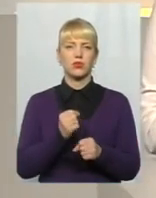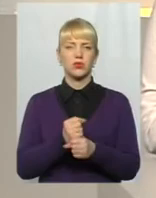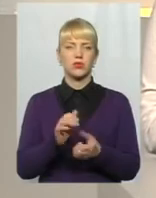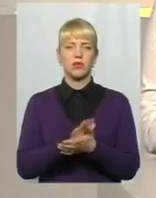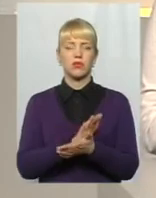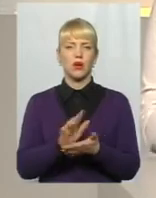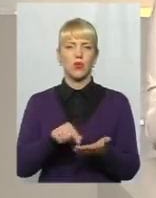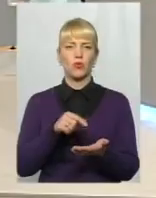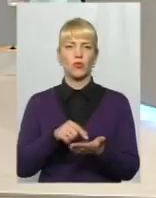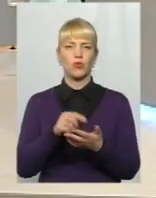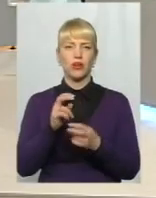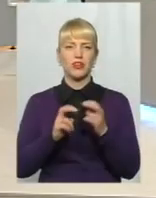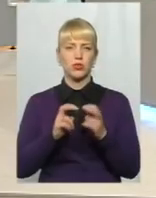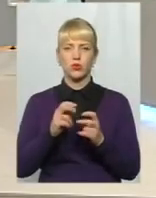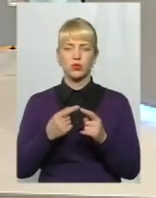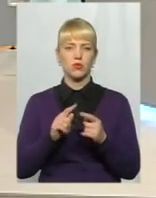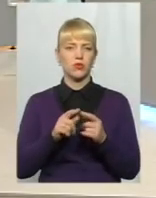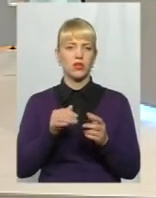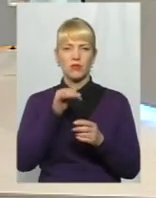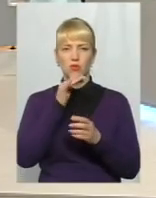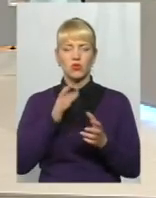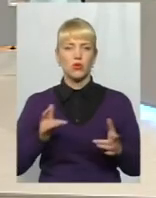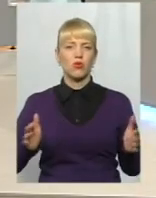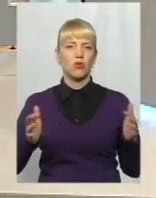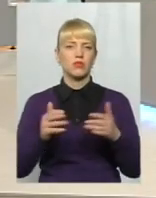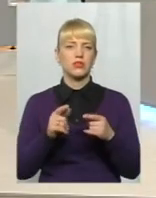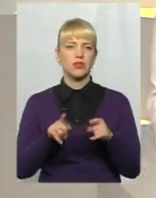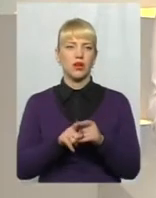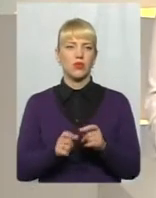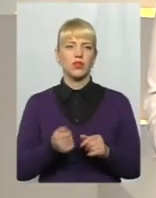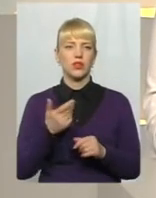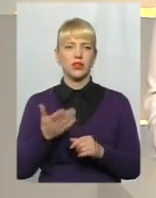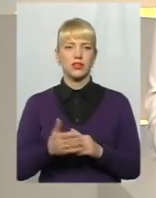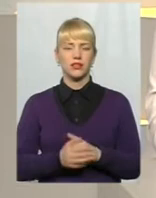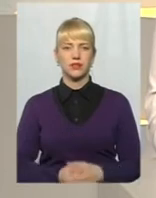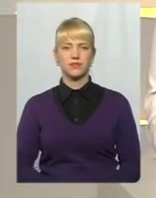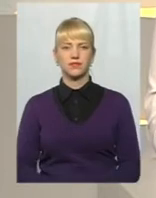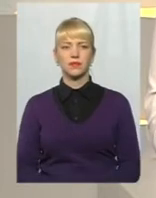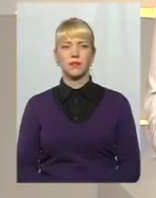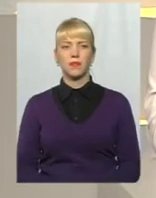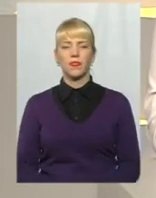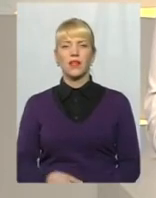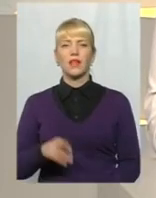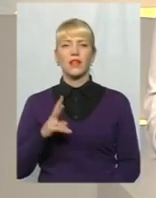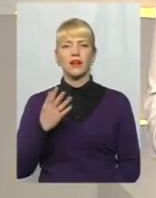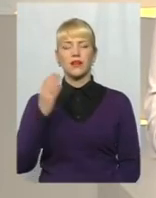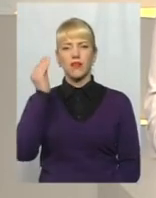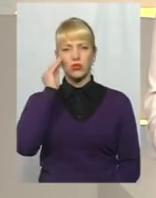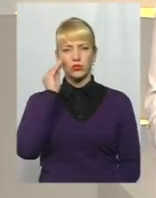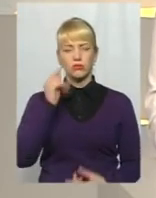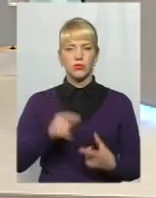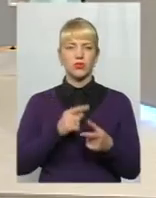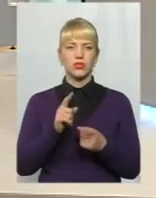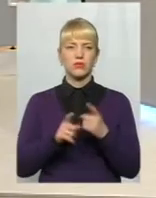комунальних служб, вони не можуть охопити таку кількість. Дякую, пані Інна. Пане Олег, а як на вашу думку, чи змінилась за останні